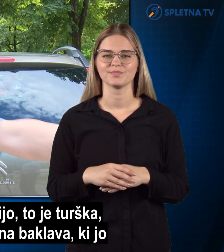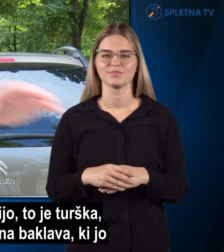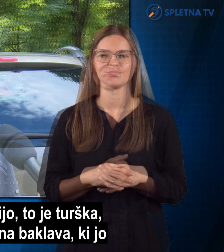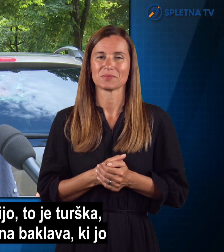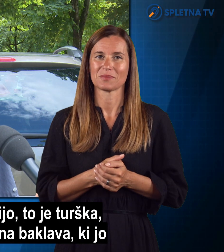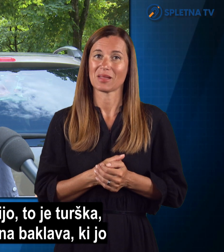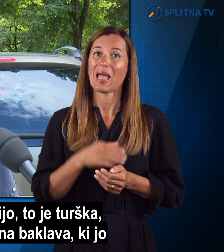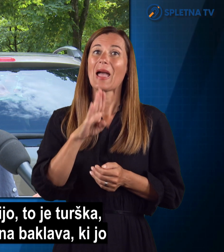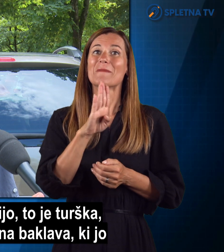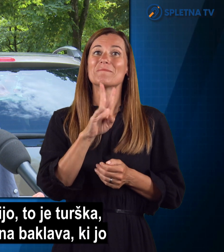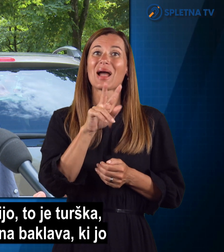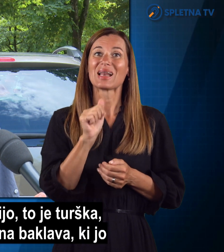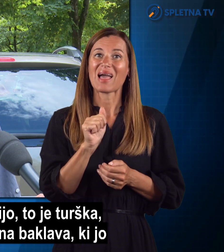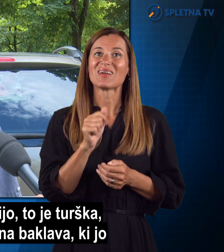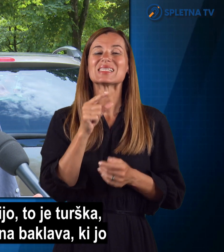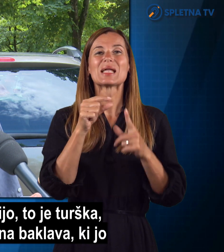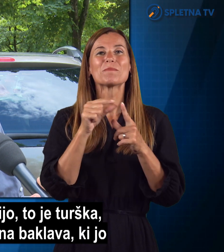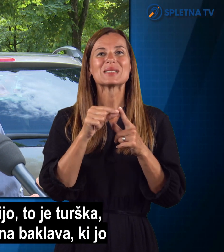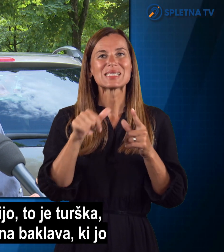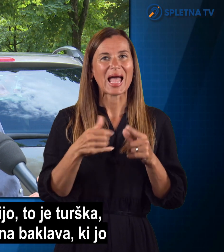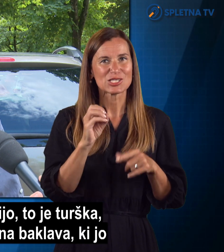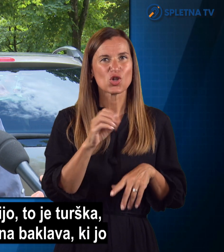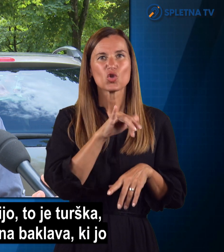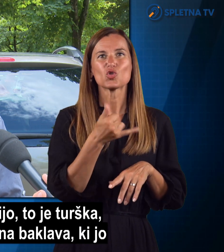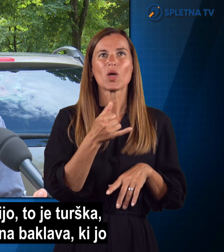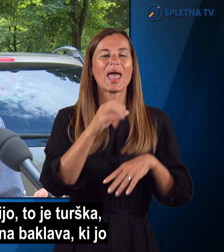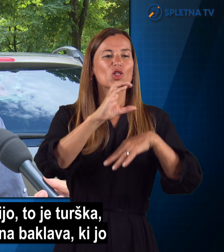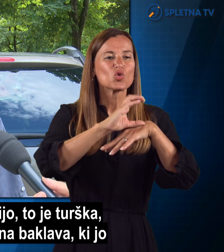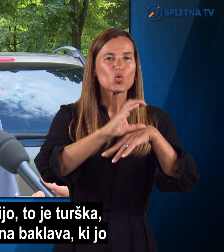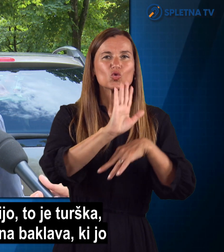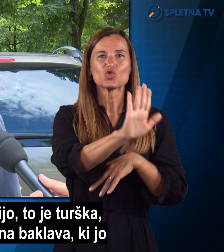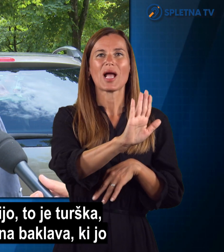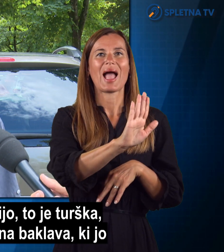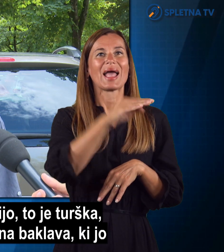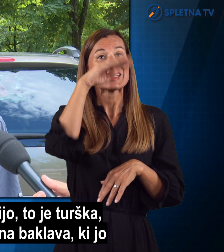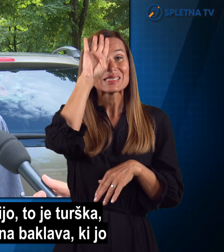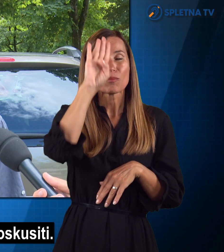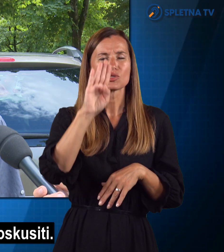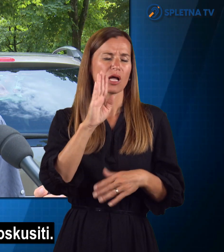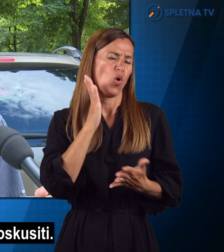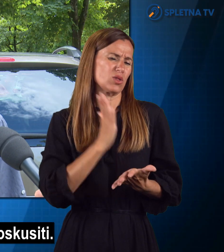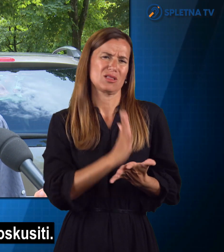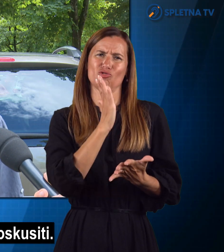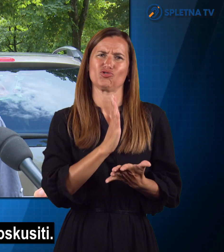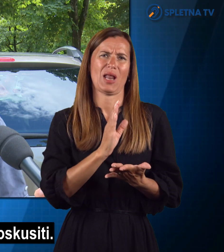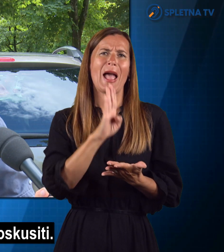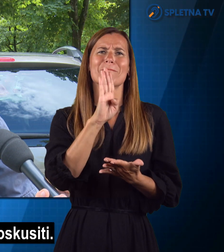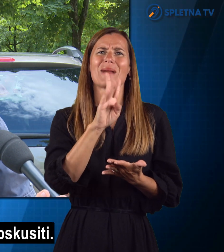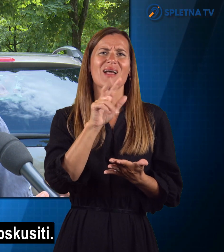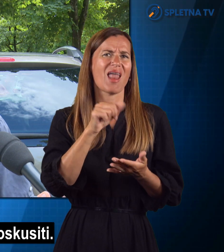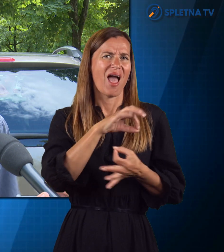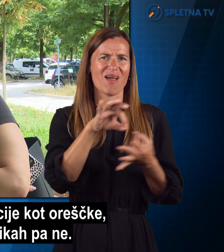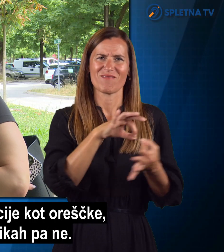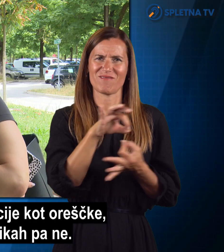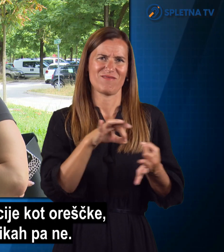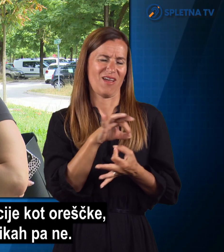privoščijo. Baklava s pistacijo. To je turška, istanbulska, krasna baklava, ki jo morate